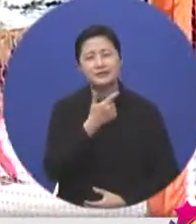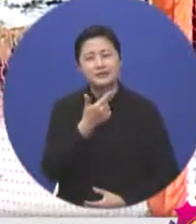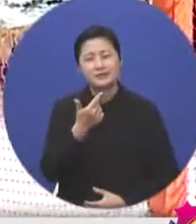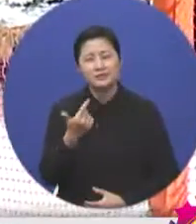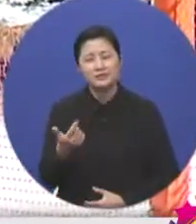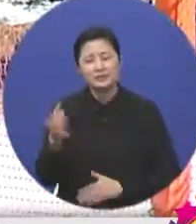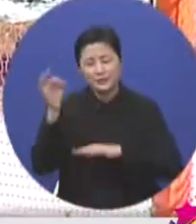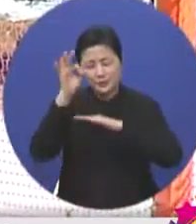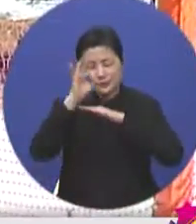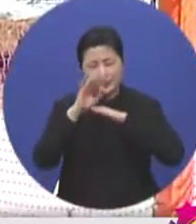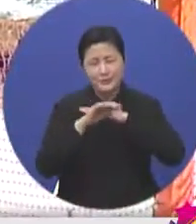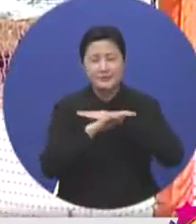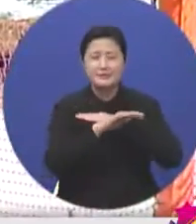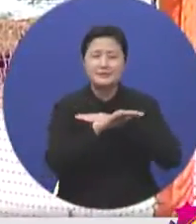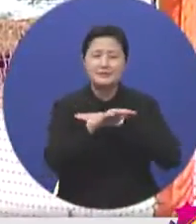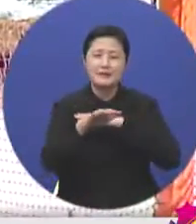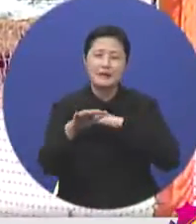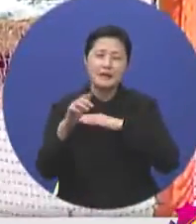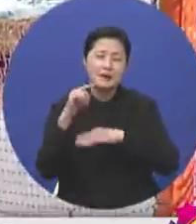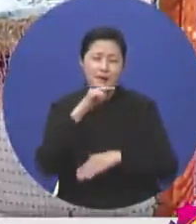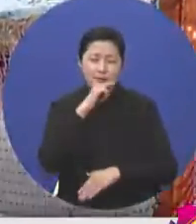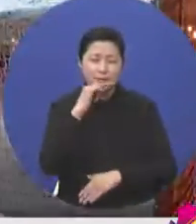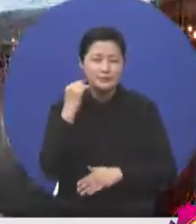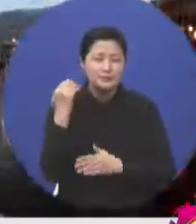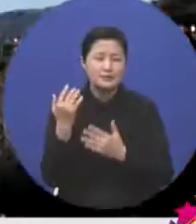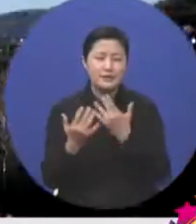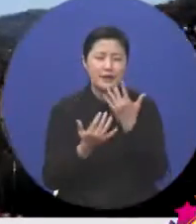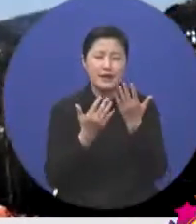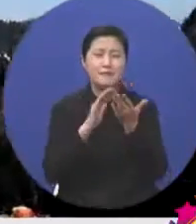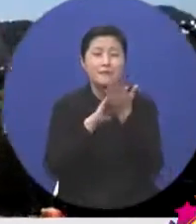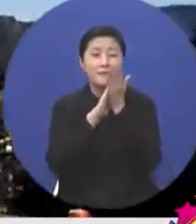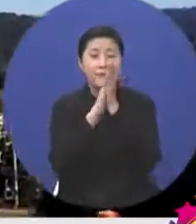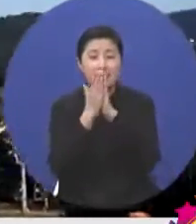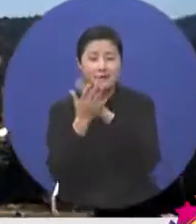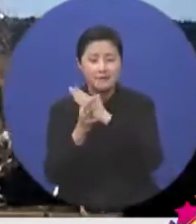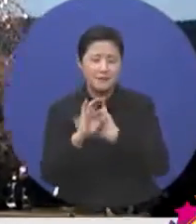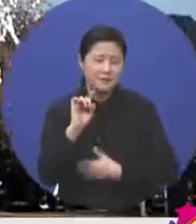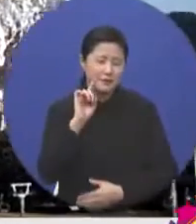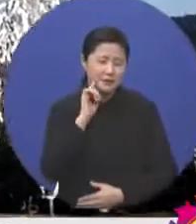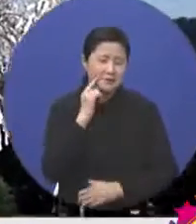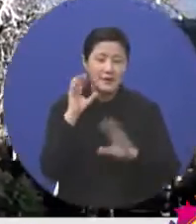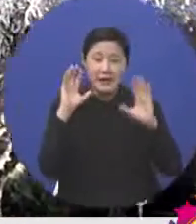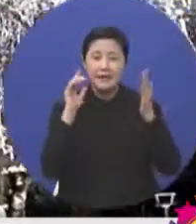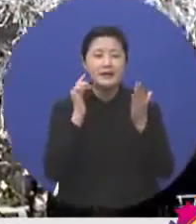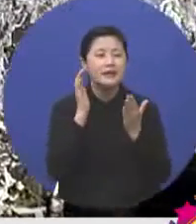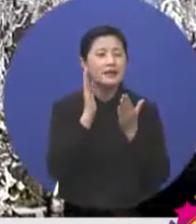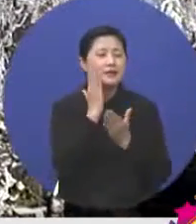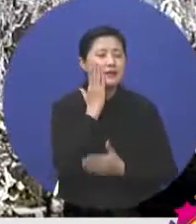저녁 너울 불길 타면 고운 내길